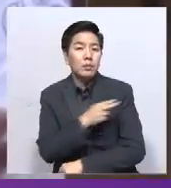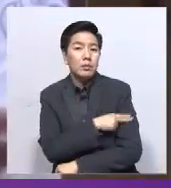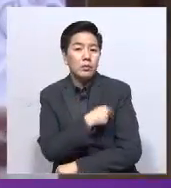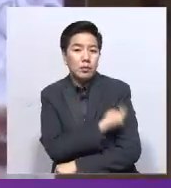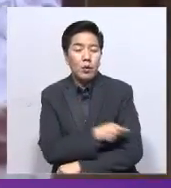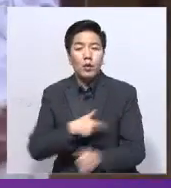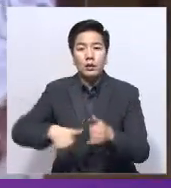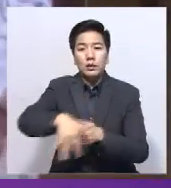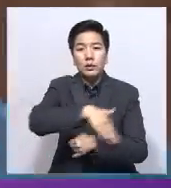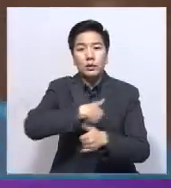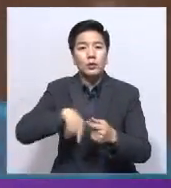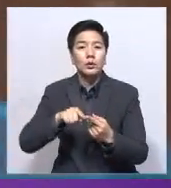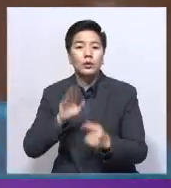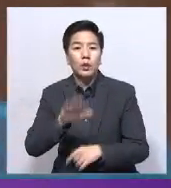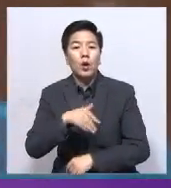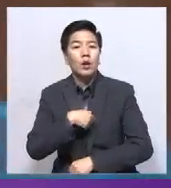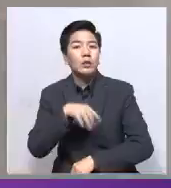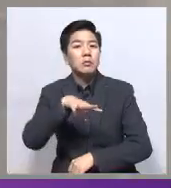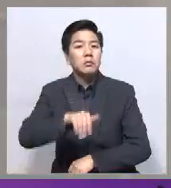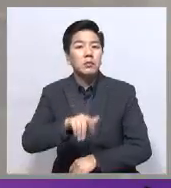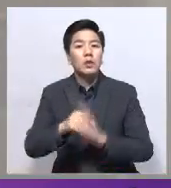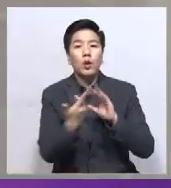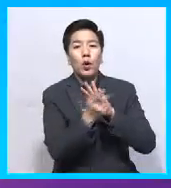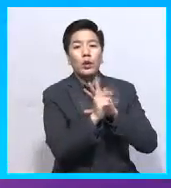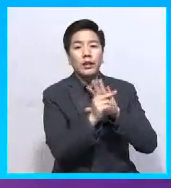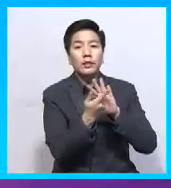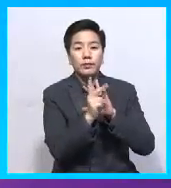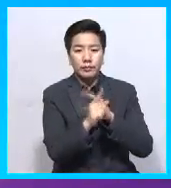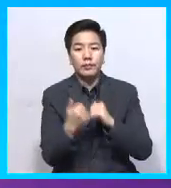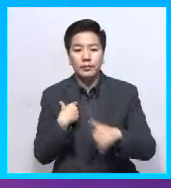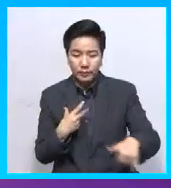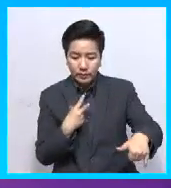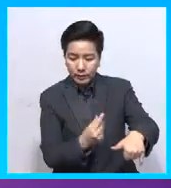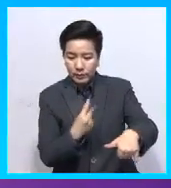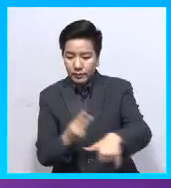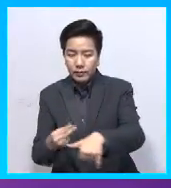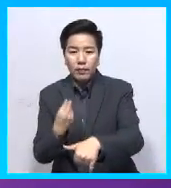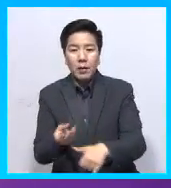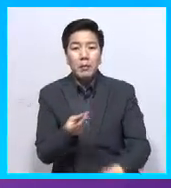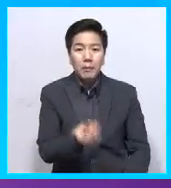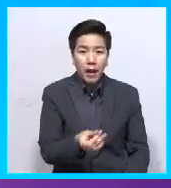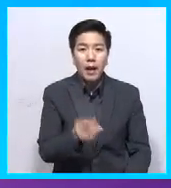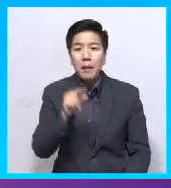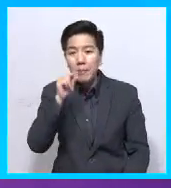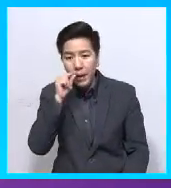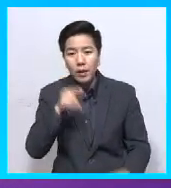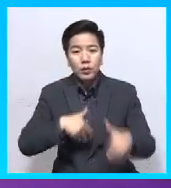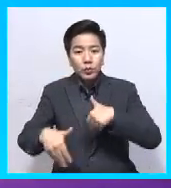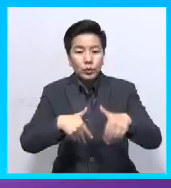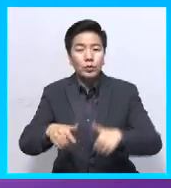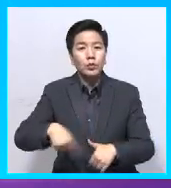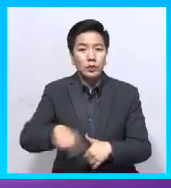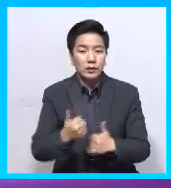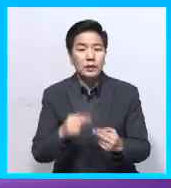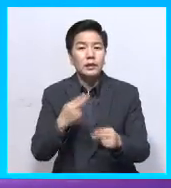สุขและสิ่งแวดล้อมเทศบาลนครขอนแก่นกันบ้างนะคะวันนี้ก็ได้ลงพื้นที่ค่ะฉีดวัคซีนให้กับสุนัขและก็แมวของชาวบ้านในเขต